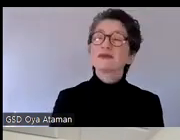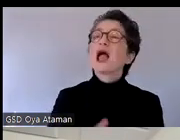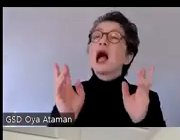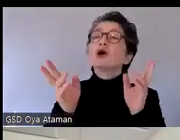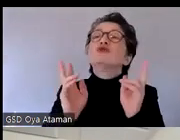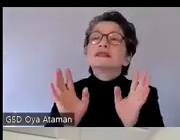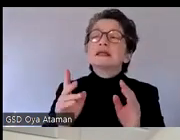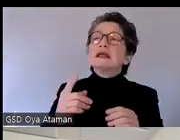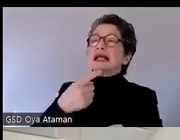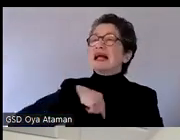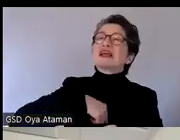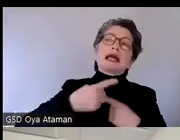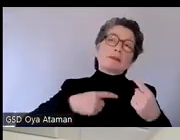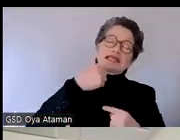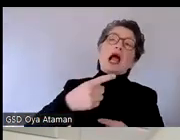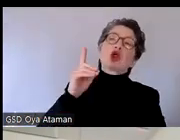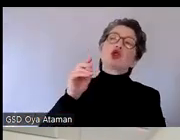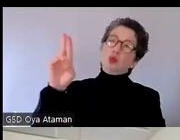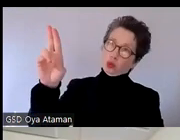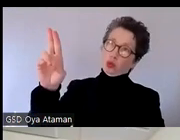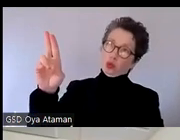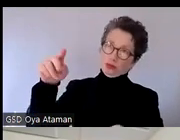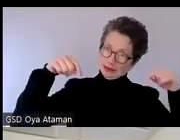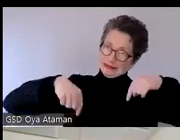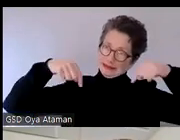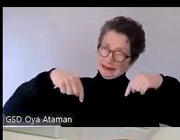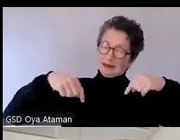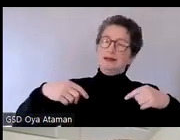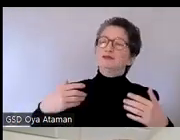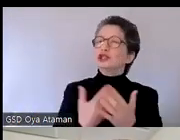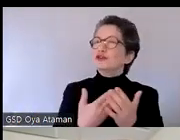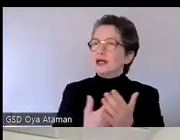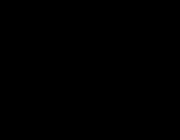uns bei IAP Dach, deswegen, ihr dürft mich auch gern einfach Gottfried nennen.